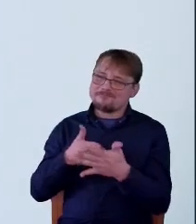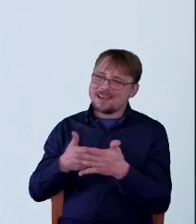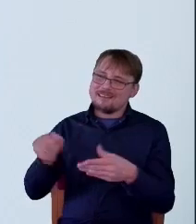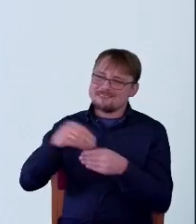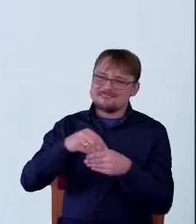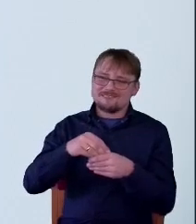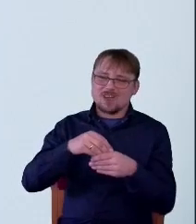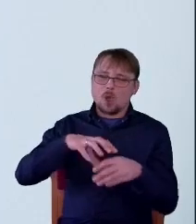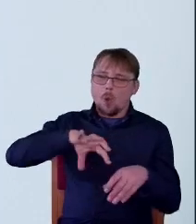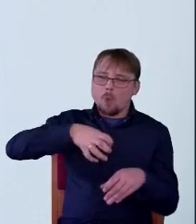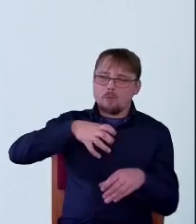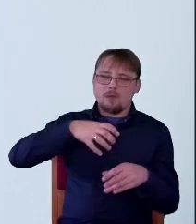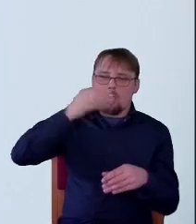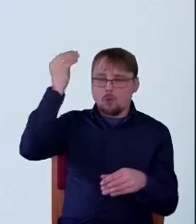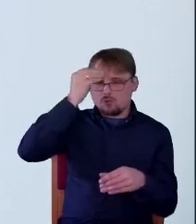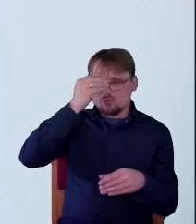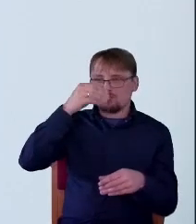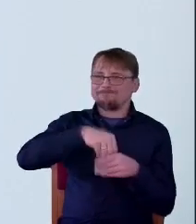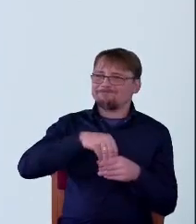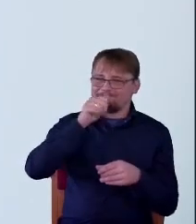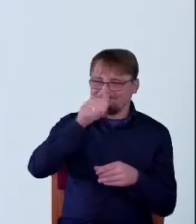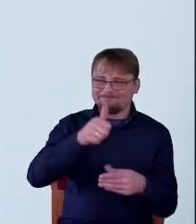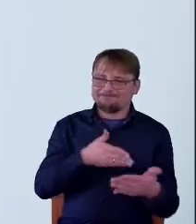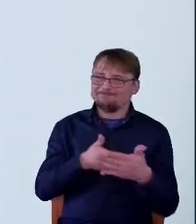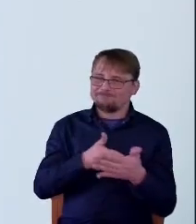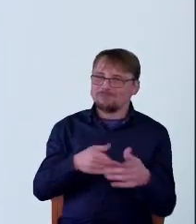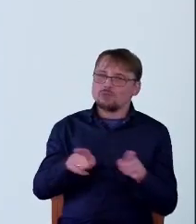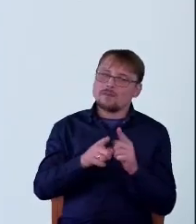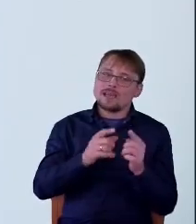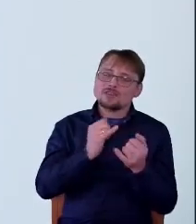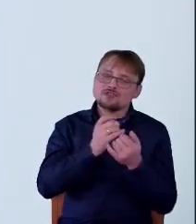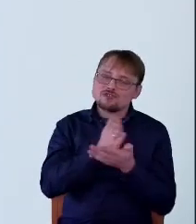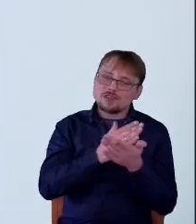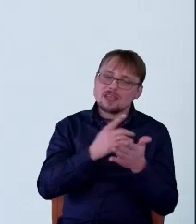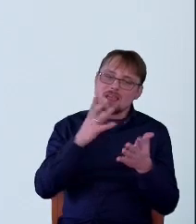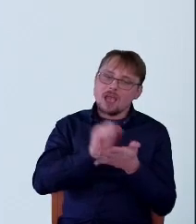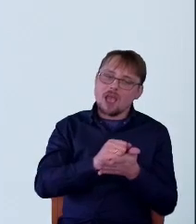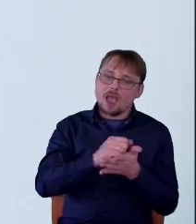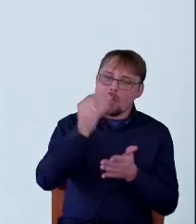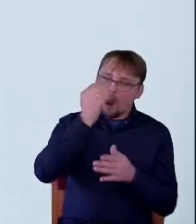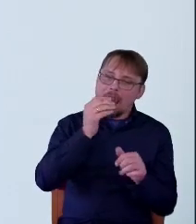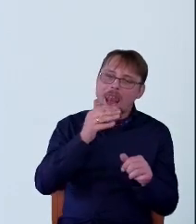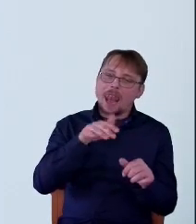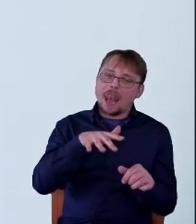zespołem klasowym. Wreszcie są też możliwości zwolnienia z wybranych zajęć edukacyjnych, czy wreszcie objęcia dziecka dodatkowymi